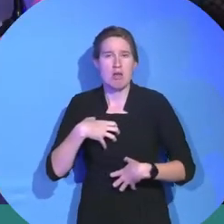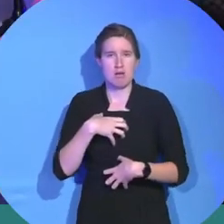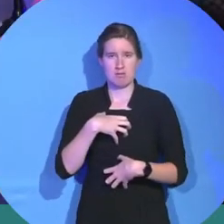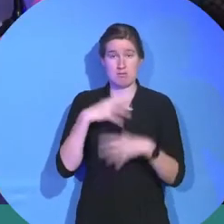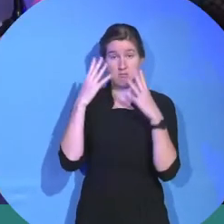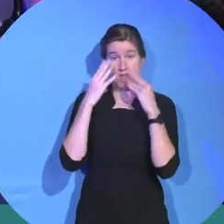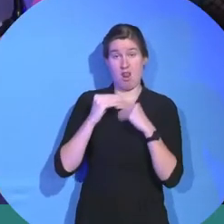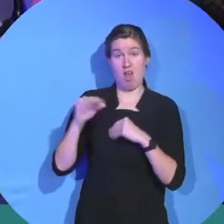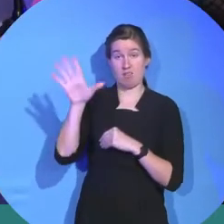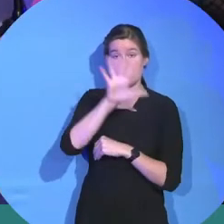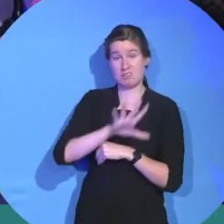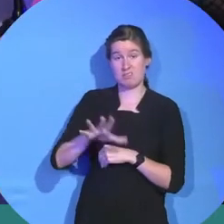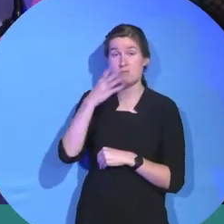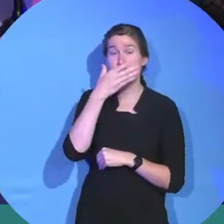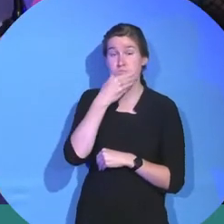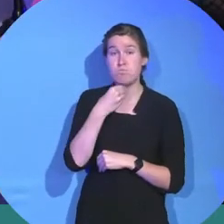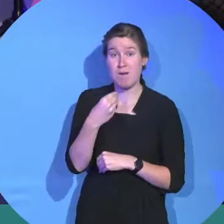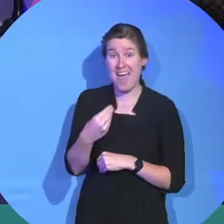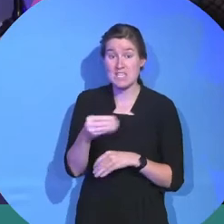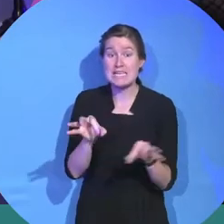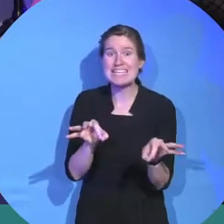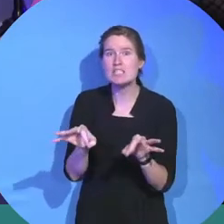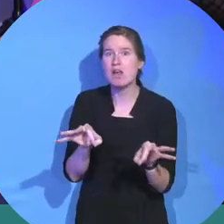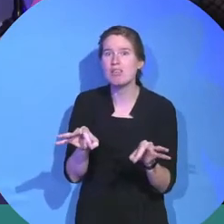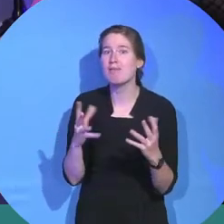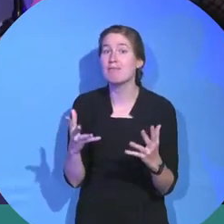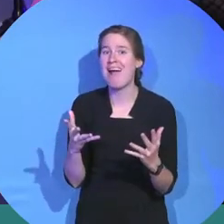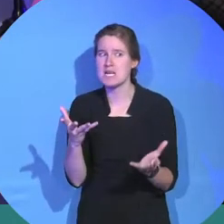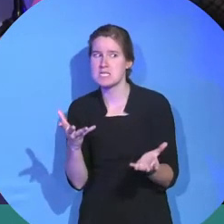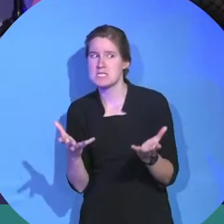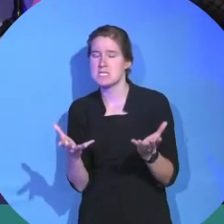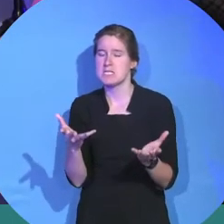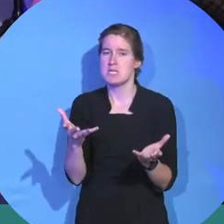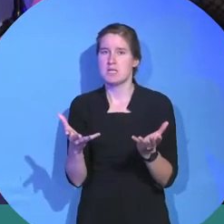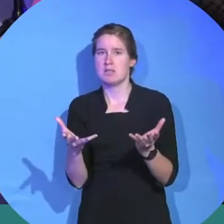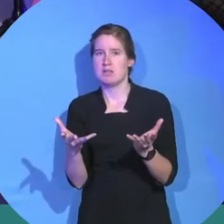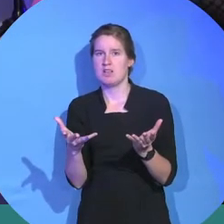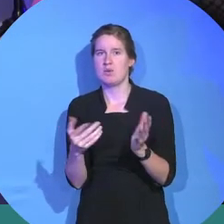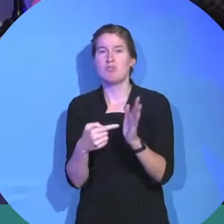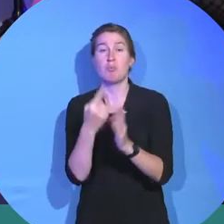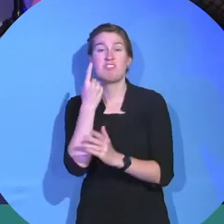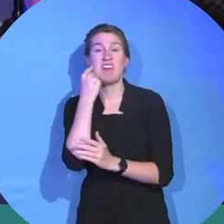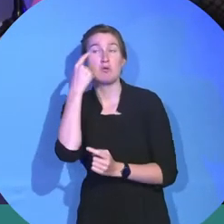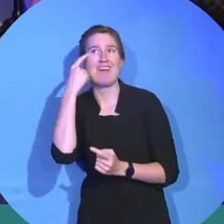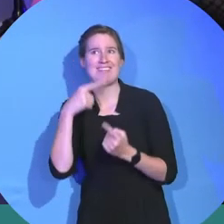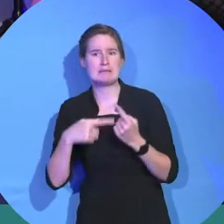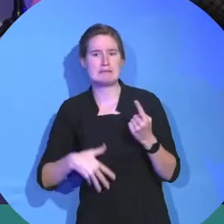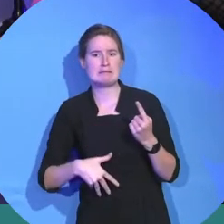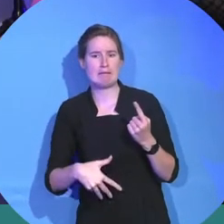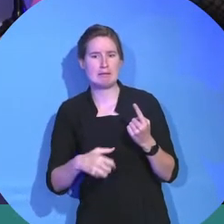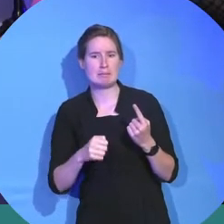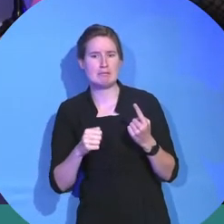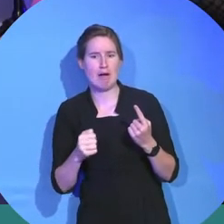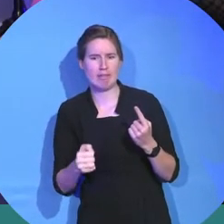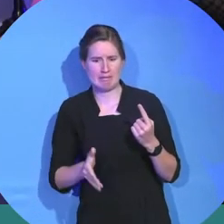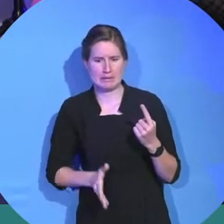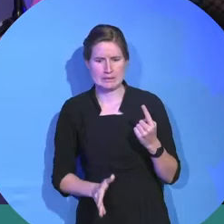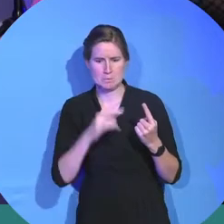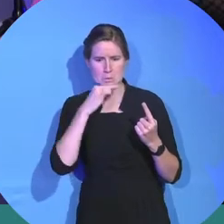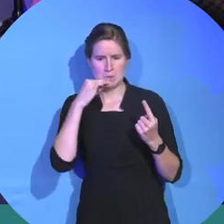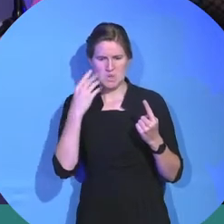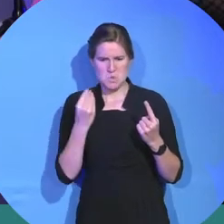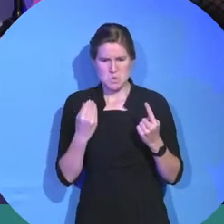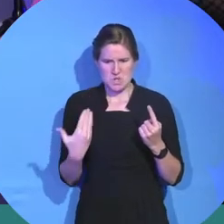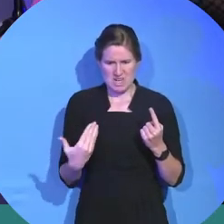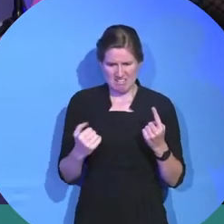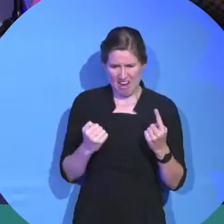blijkt dat het een heel ambivalent gebeuren is. Aspecten van, kan ik het aan? Hoe zou het zijn om straks moeder te zijn? Hoe zou het zijn?